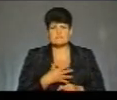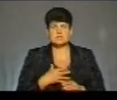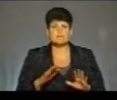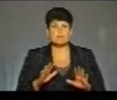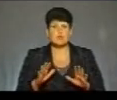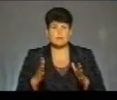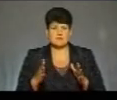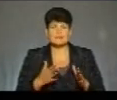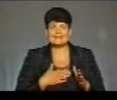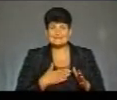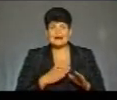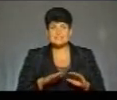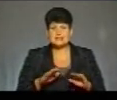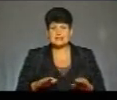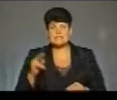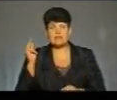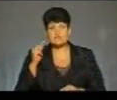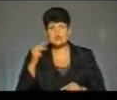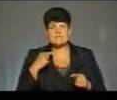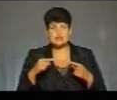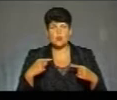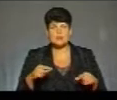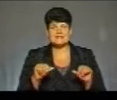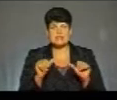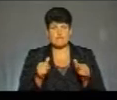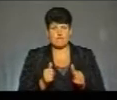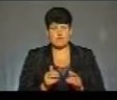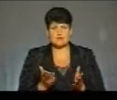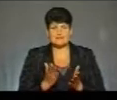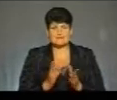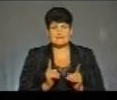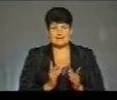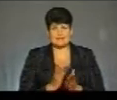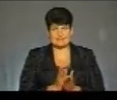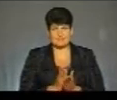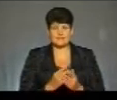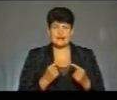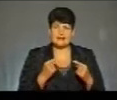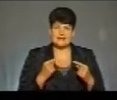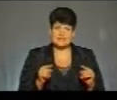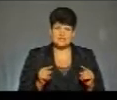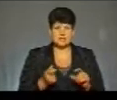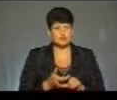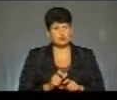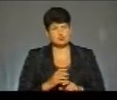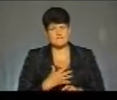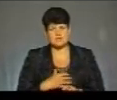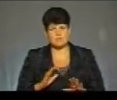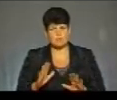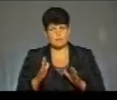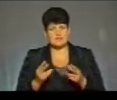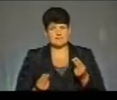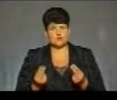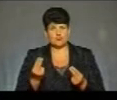момент. Наші діти вчаться у різних формах, які тільки є. Але інший і дуже важливий момент. В